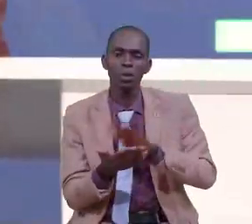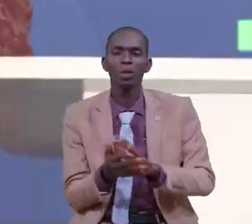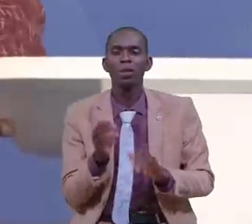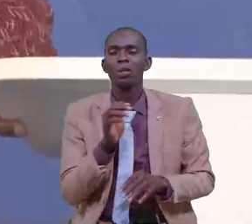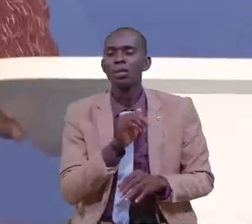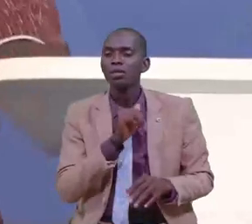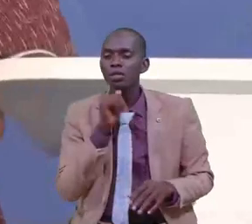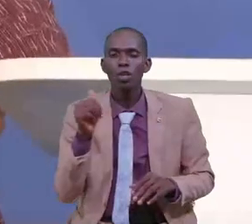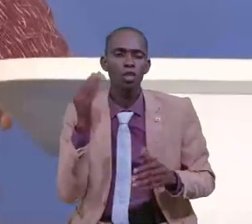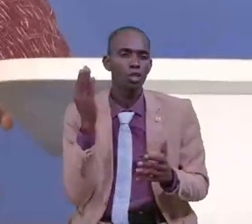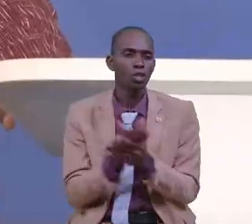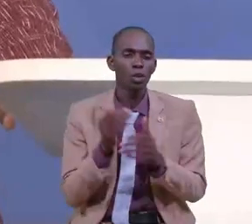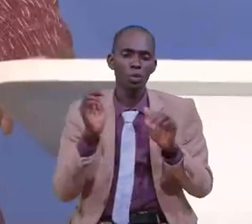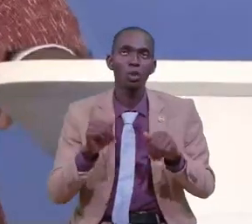devenez